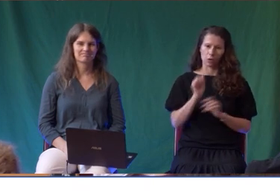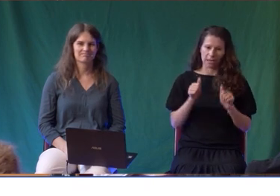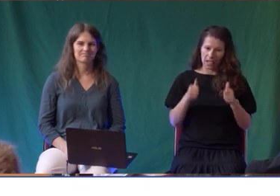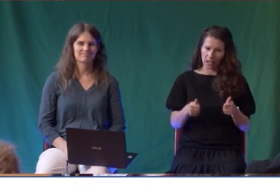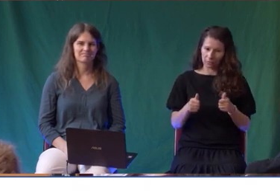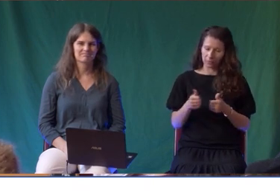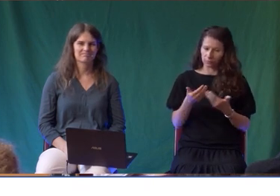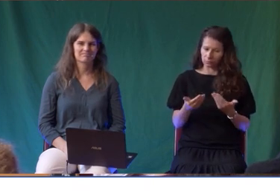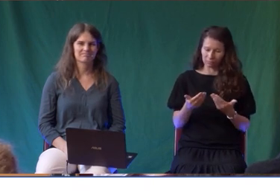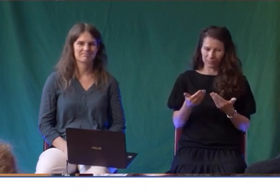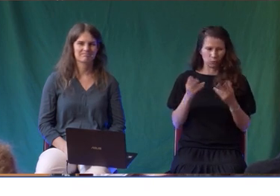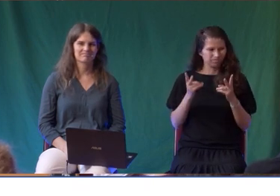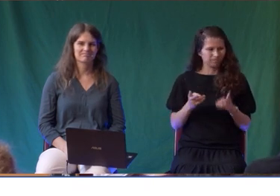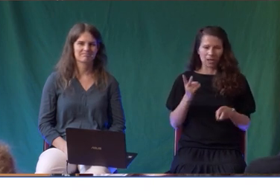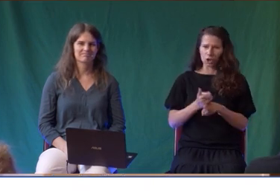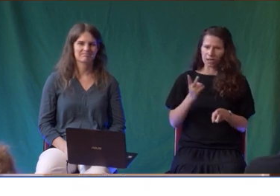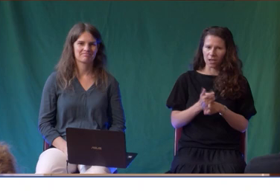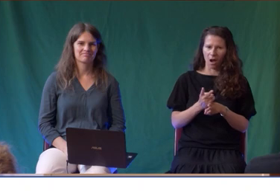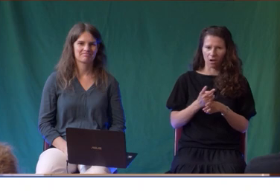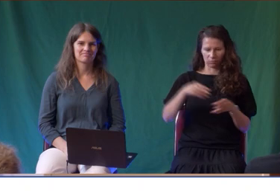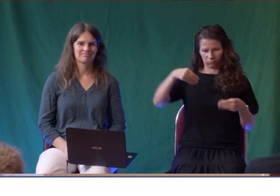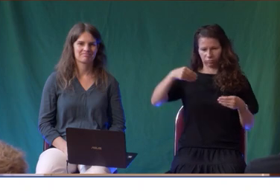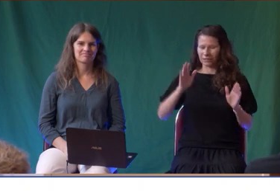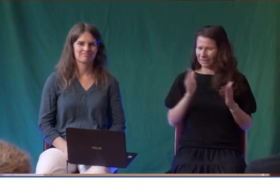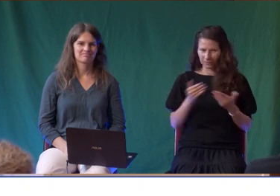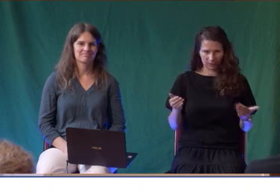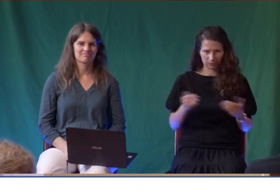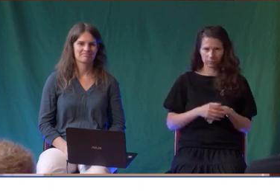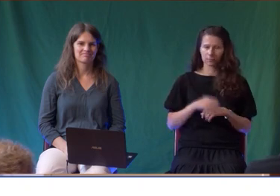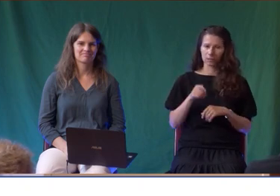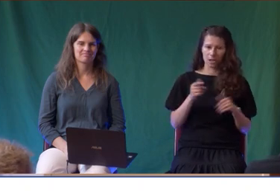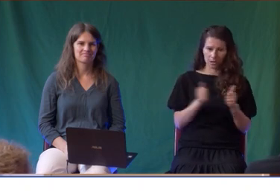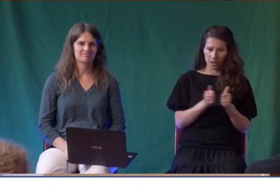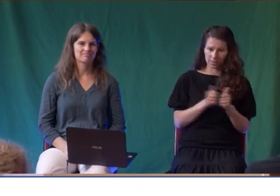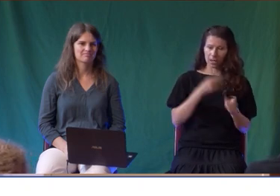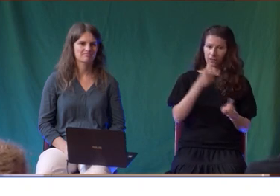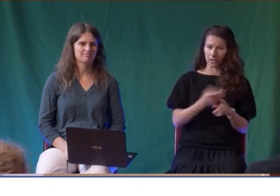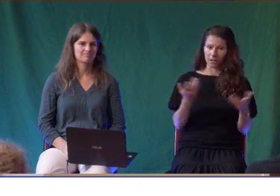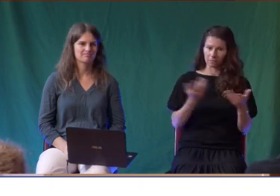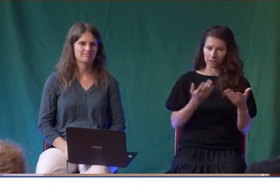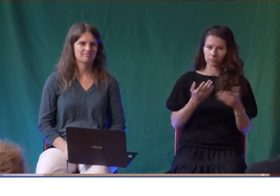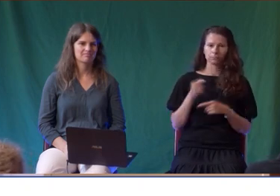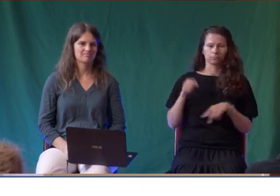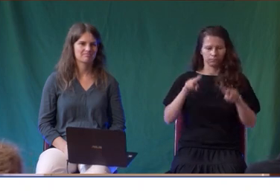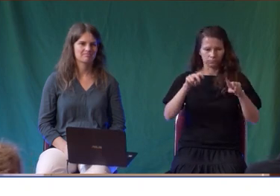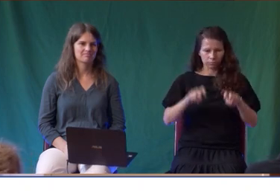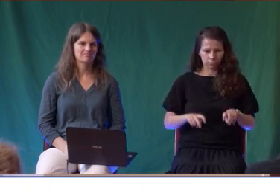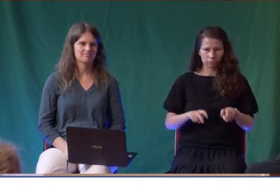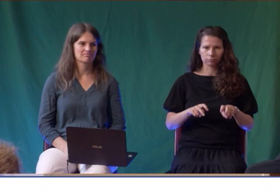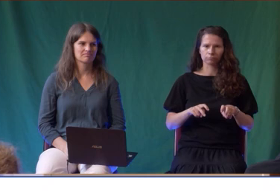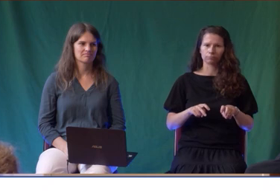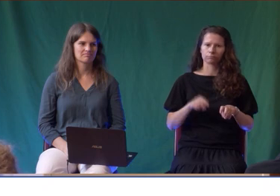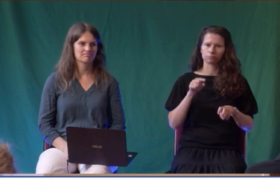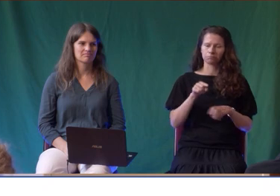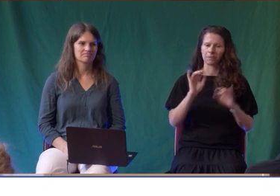nicht so was standardisiertes und es soll ein Papier sein bei dem ermittelt wird welchen Unterstützungsbedarf